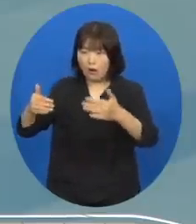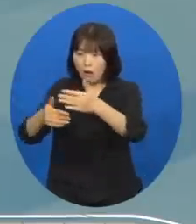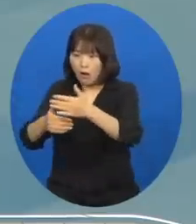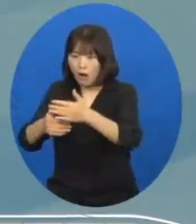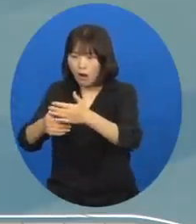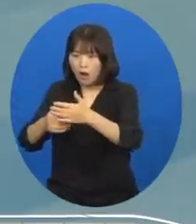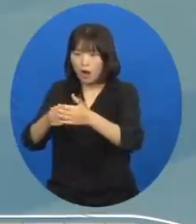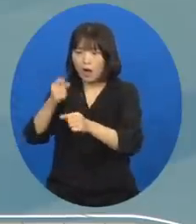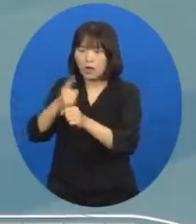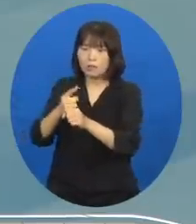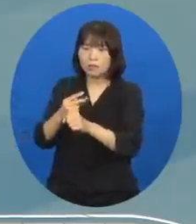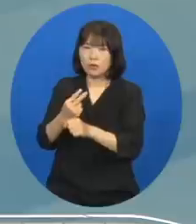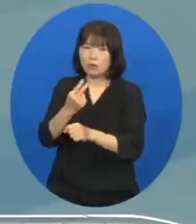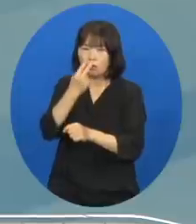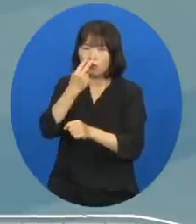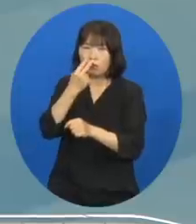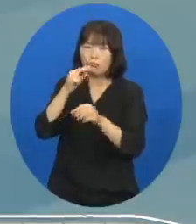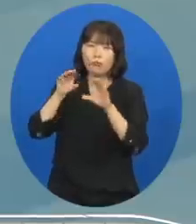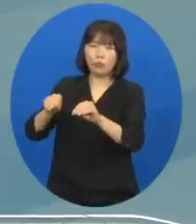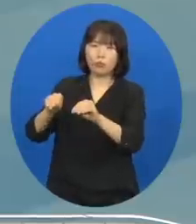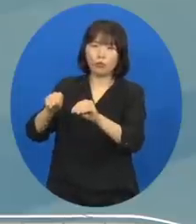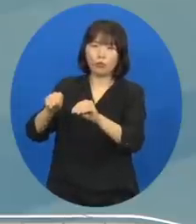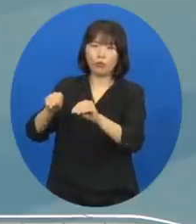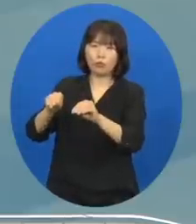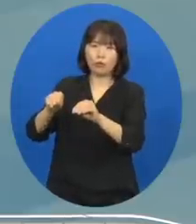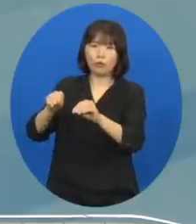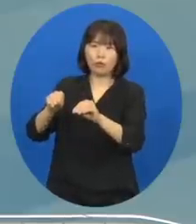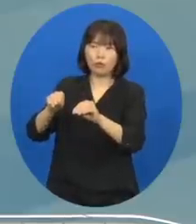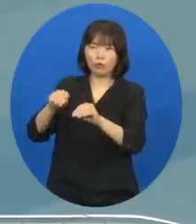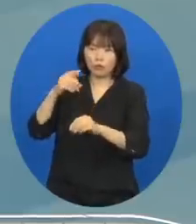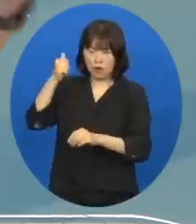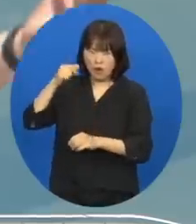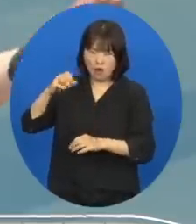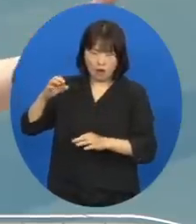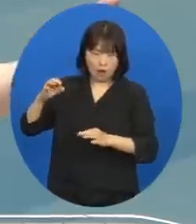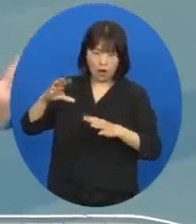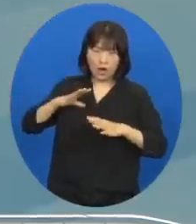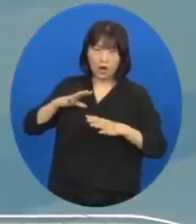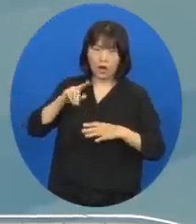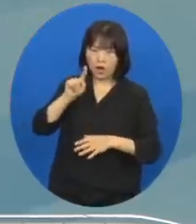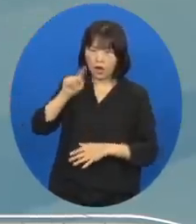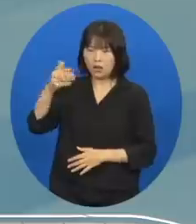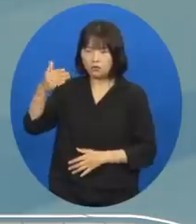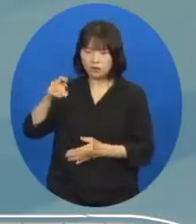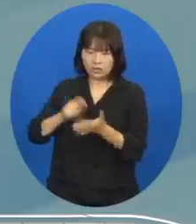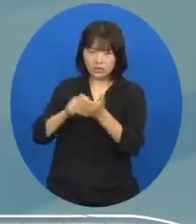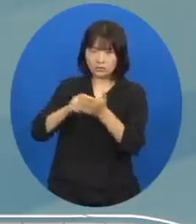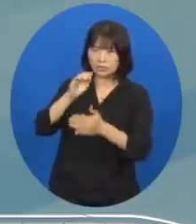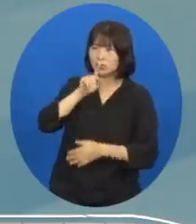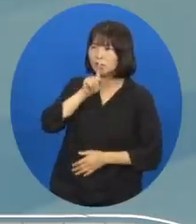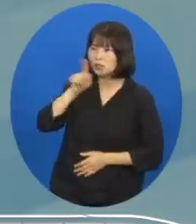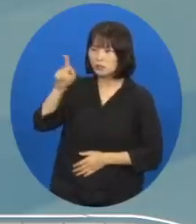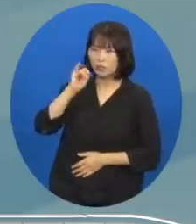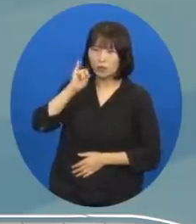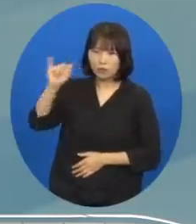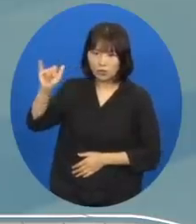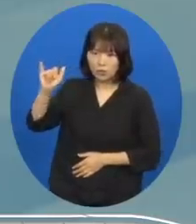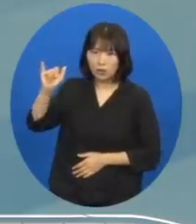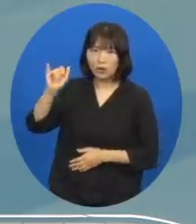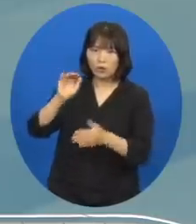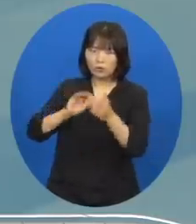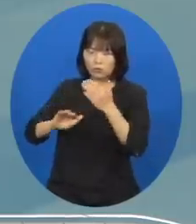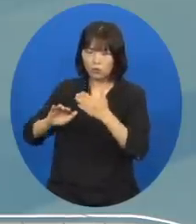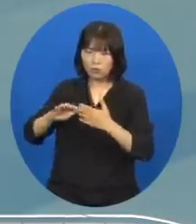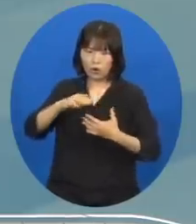거예요. 얼마나 목사님이 놀랬겠습니까? 119에 급히 신고를 하고 그리고는 심장